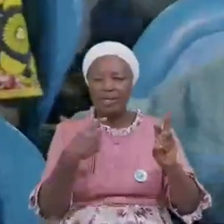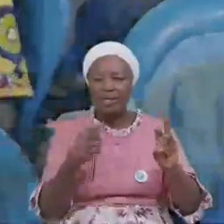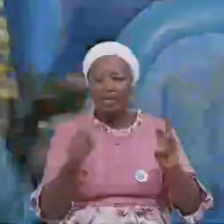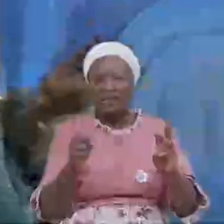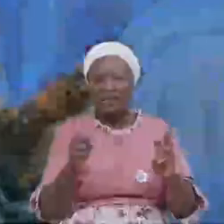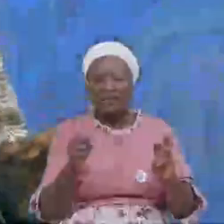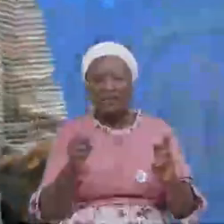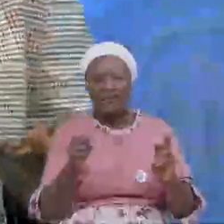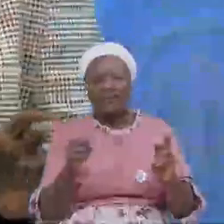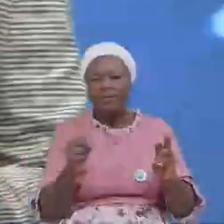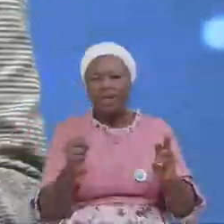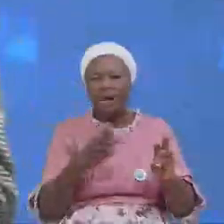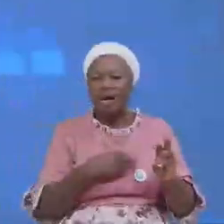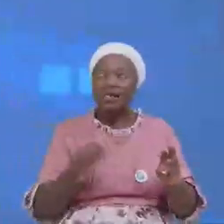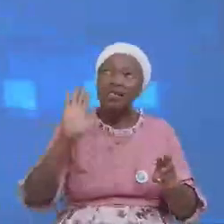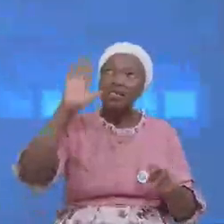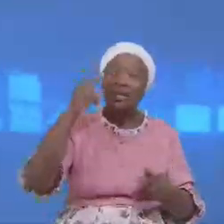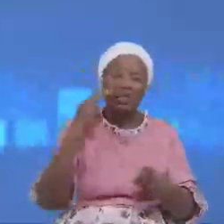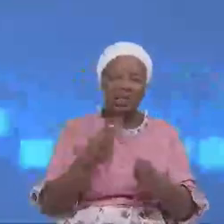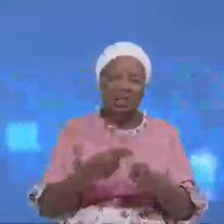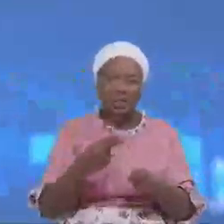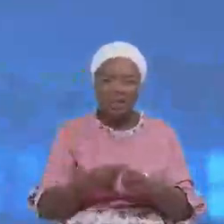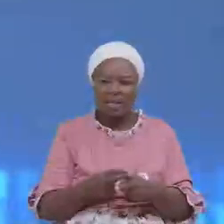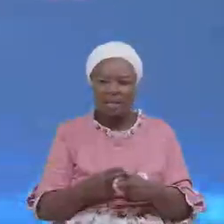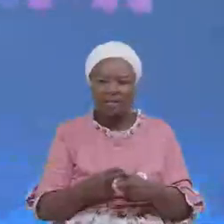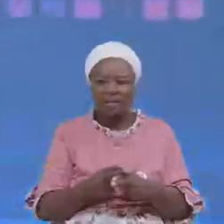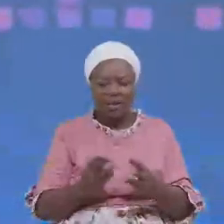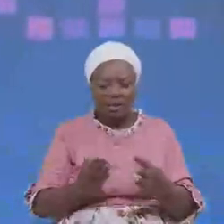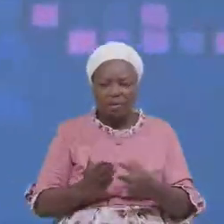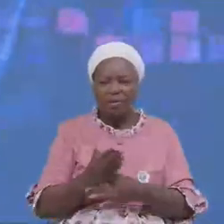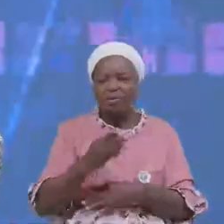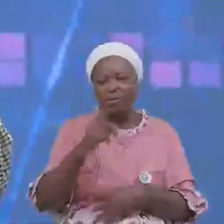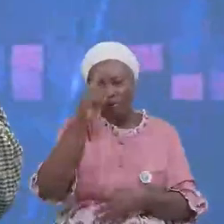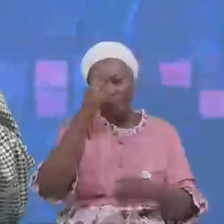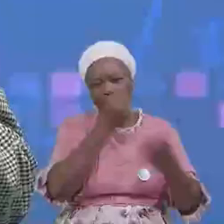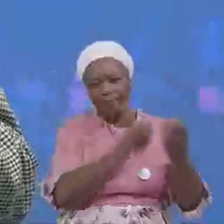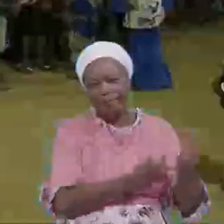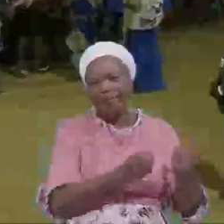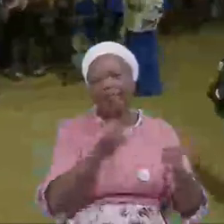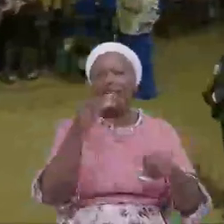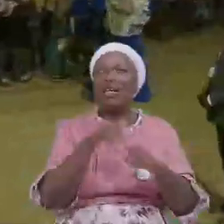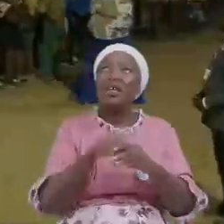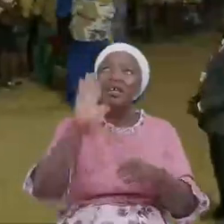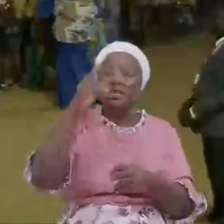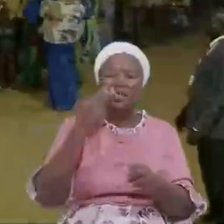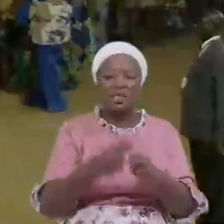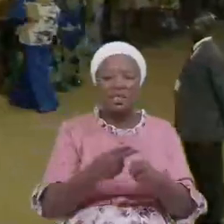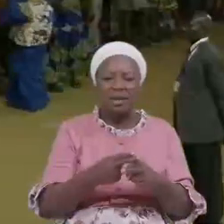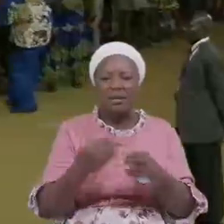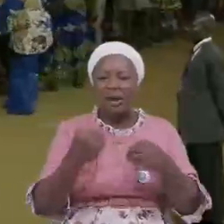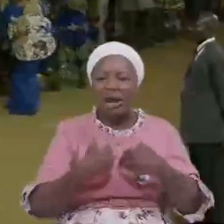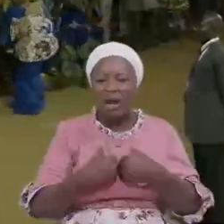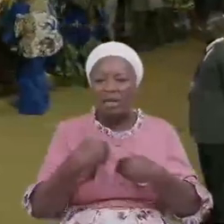Verset 16. C'est par la foi en son nom que son nom a